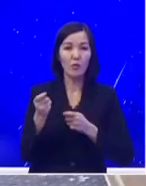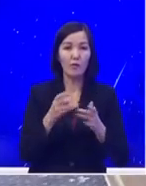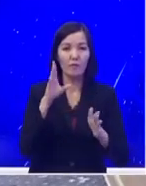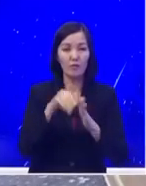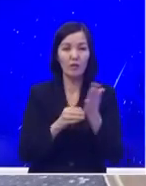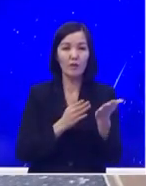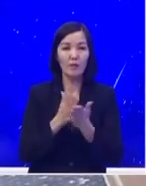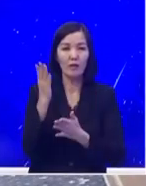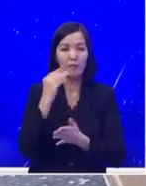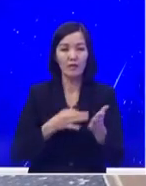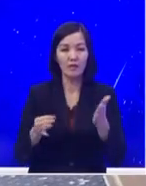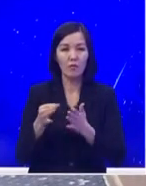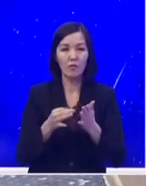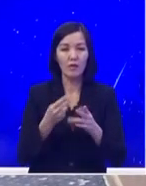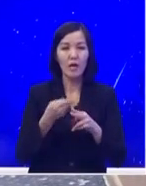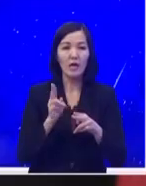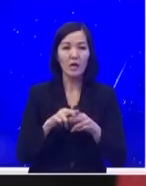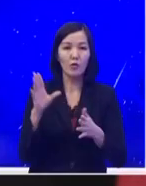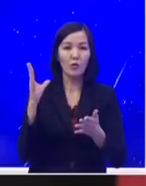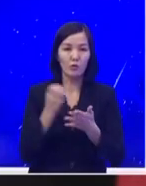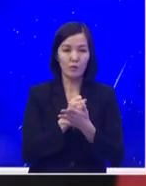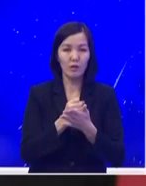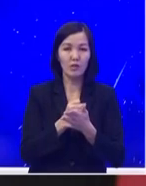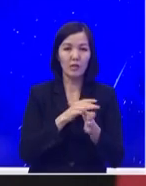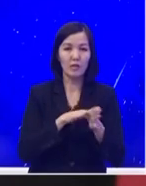внутренней политики Алматинской области, которое успешно